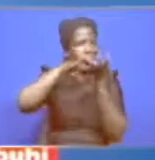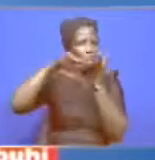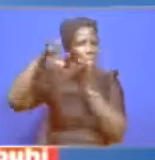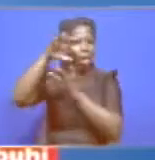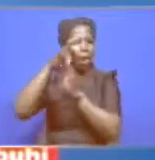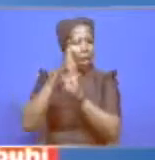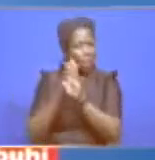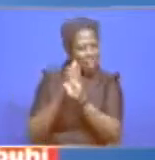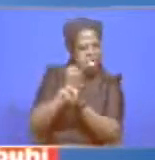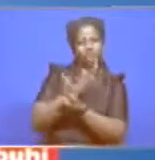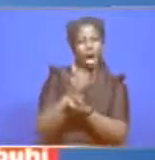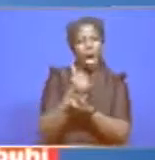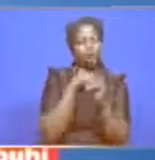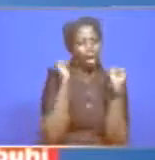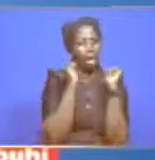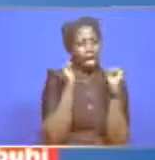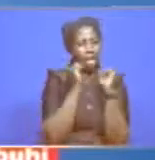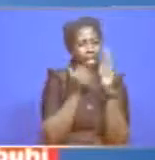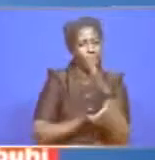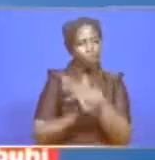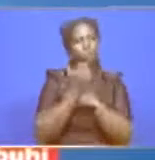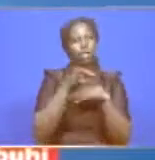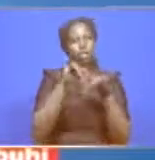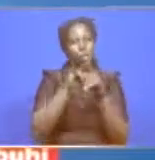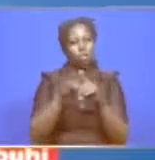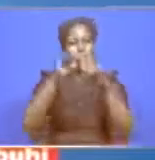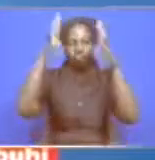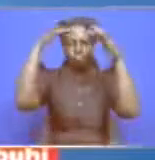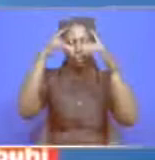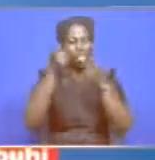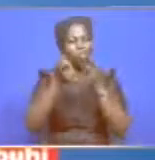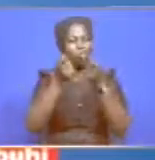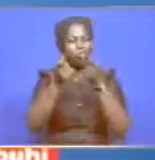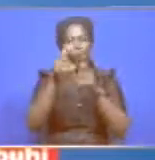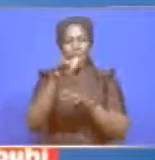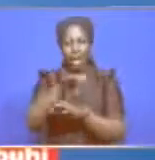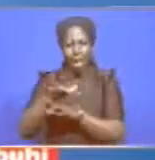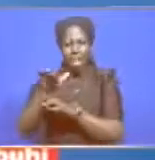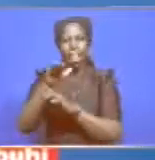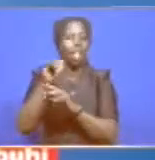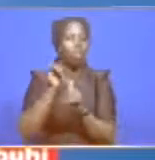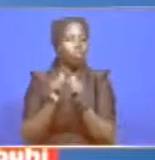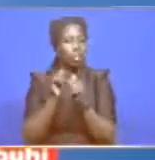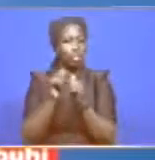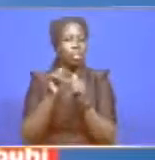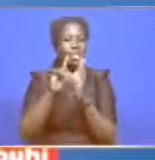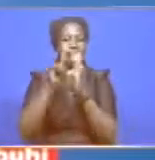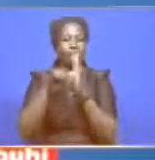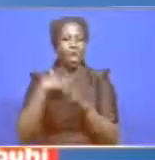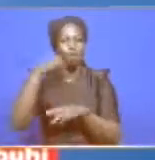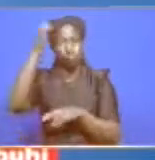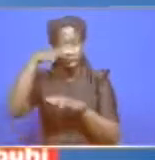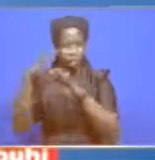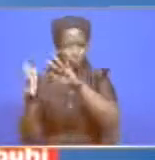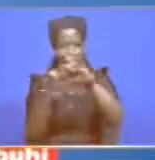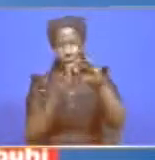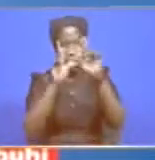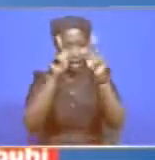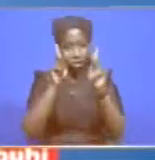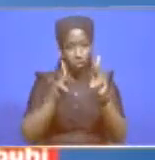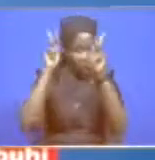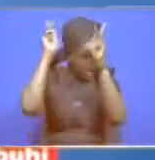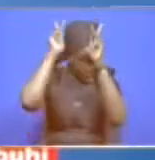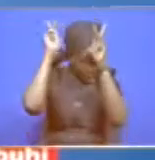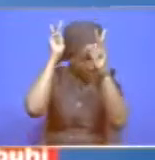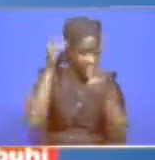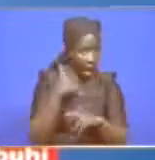baridi nyakati za asubuhi, mvua nyepesi katika maeneo machache itakayopisha vipindi vya jua. Maeneo ya Kisumu na Kakamega tutarajie kuwepo kwa